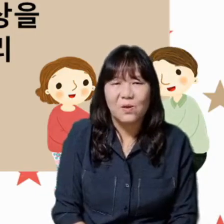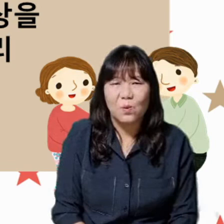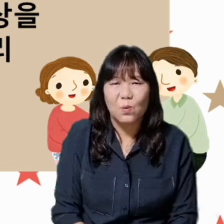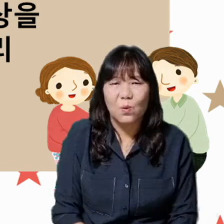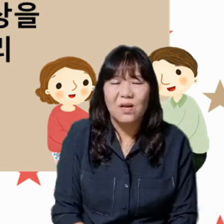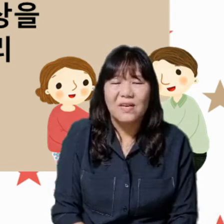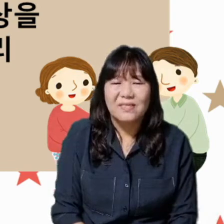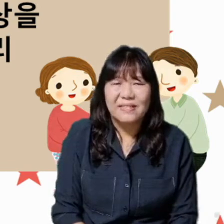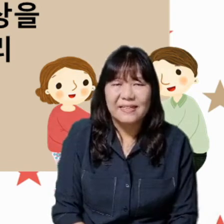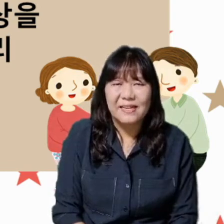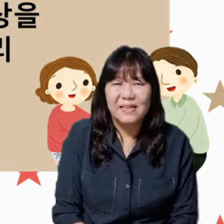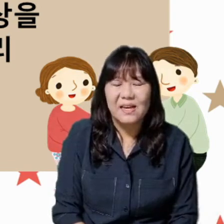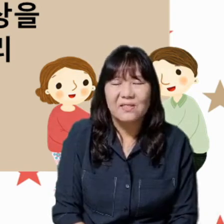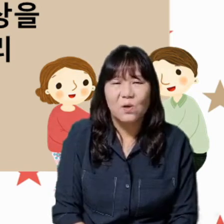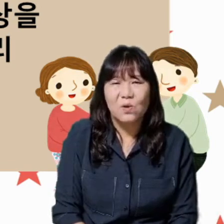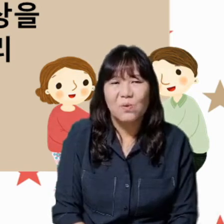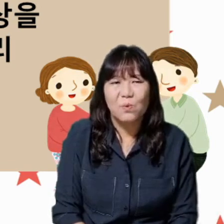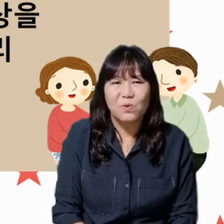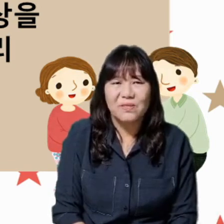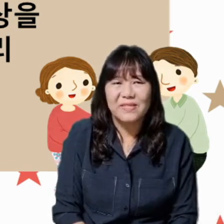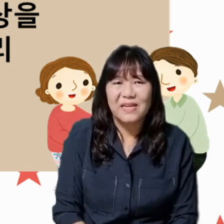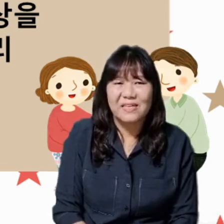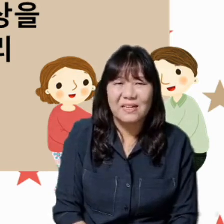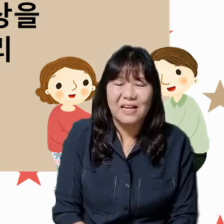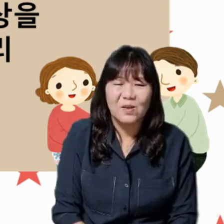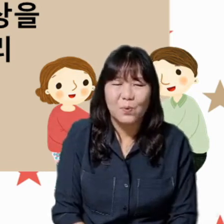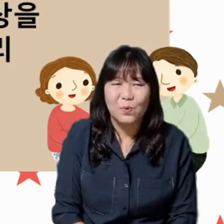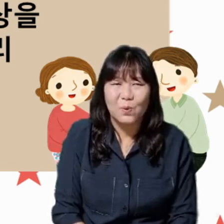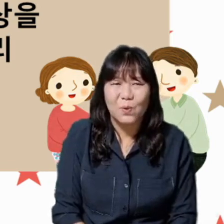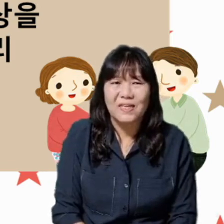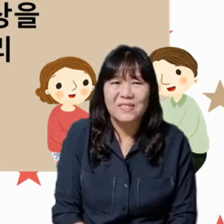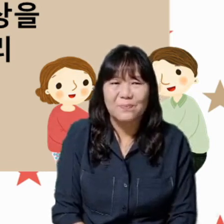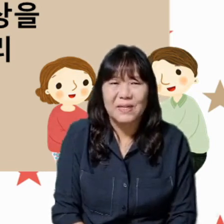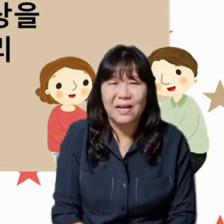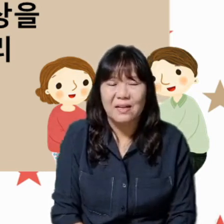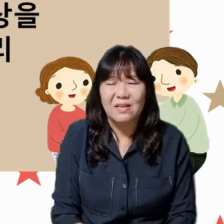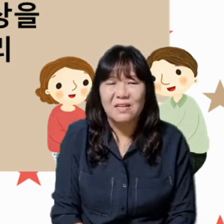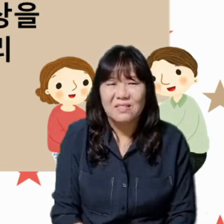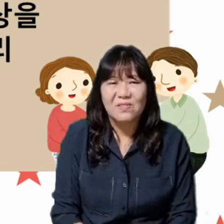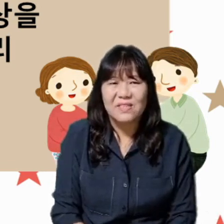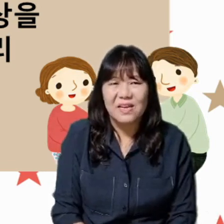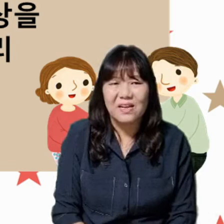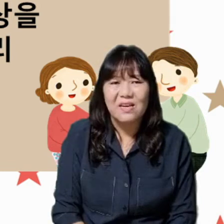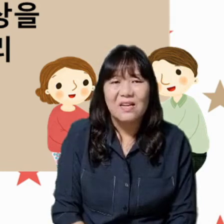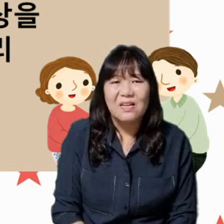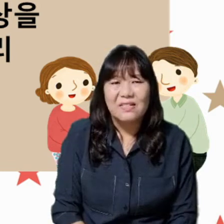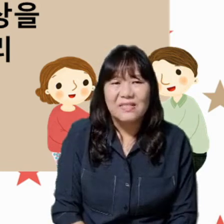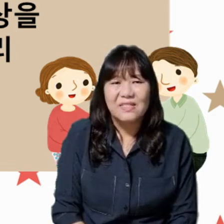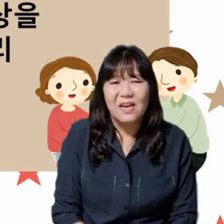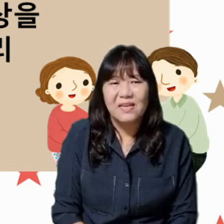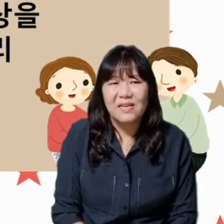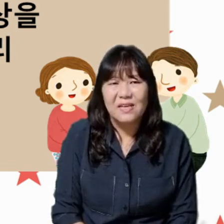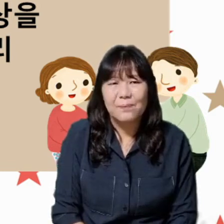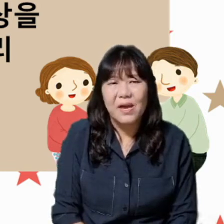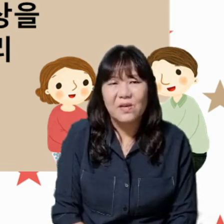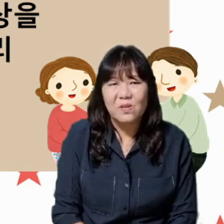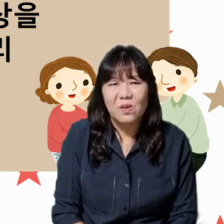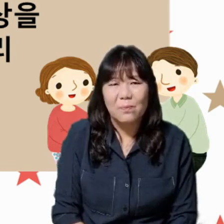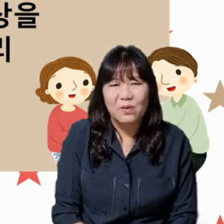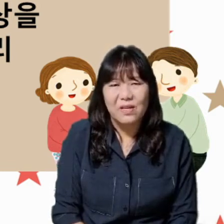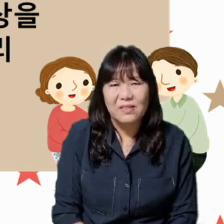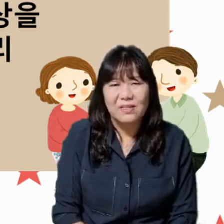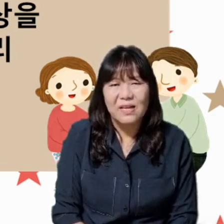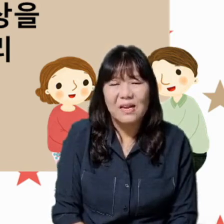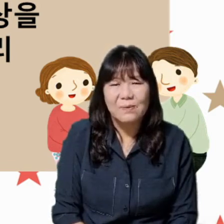함께 읽고 자신에게 적용해 보는 시간을 가져보도록 하겠습니다. 첫째, 이스라엘이